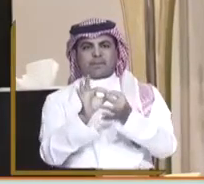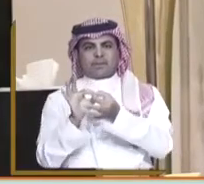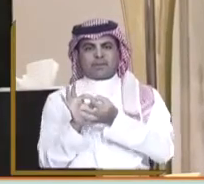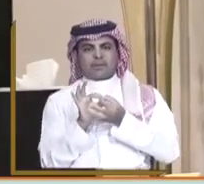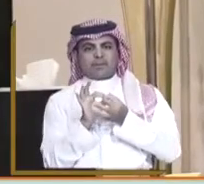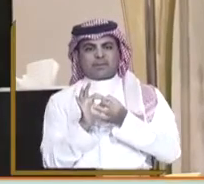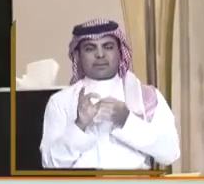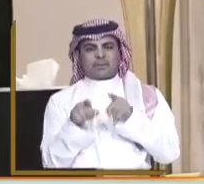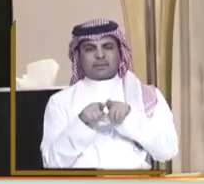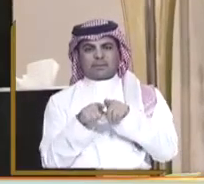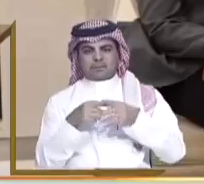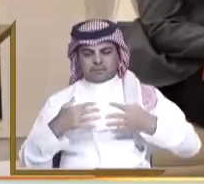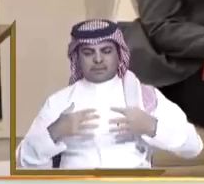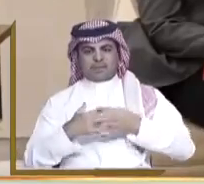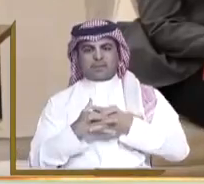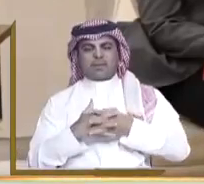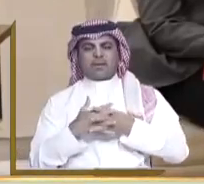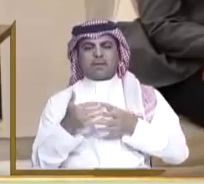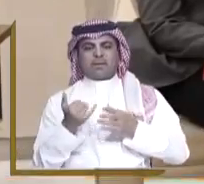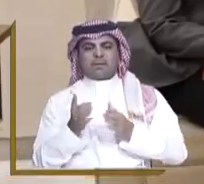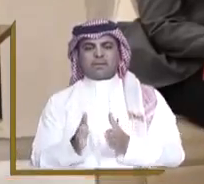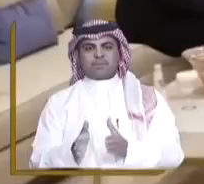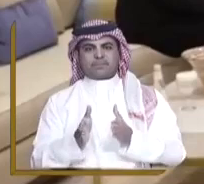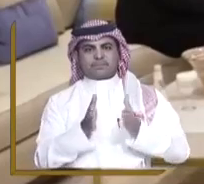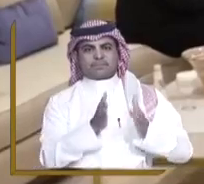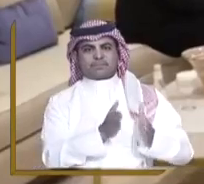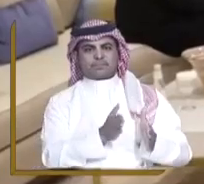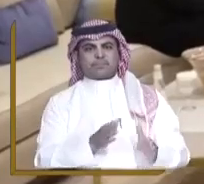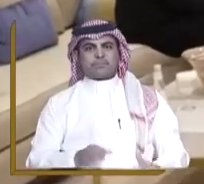بحثوا عدد من الموضوعات ذات الاهتمام المشترك